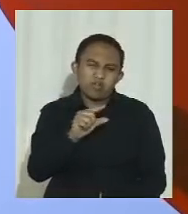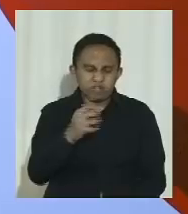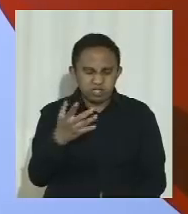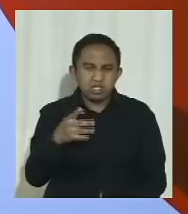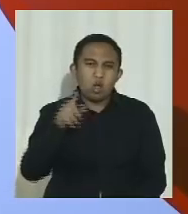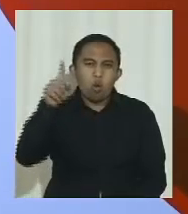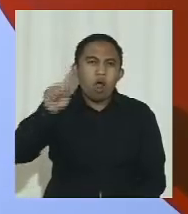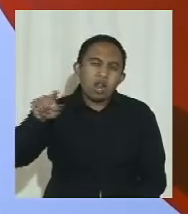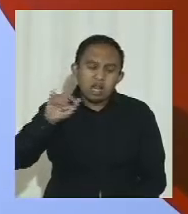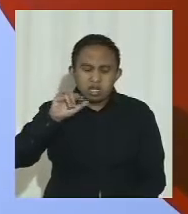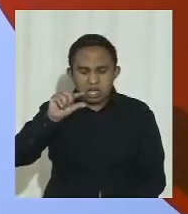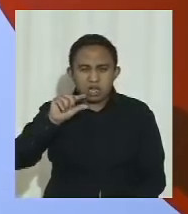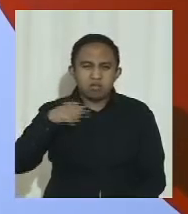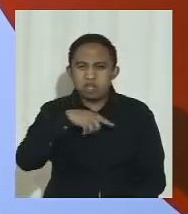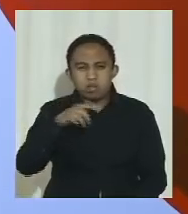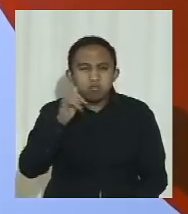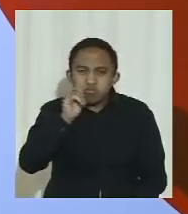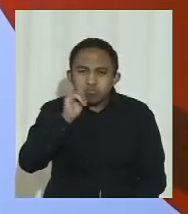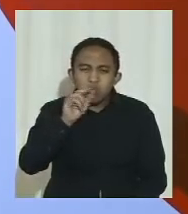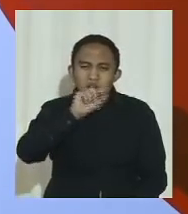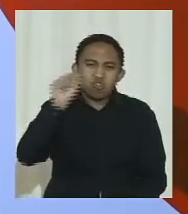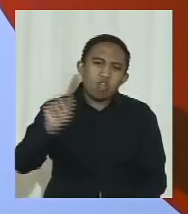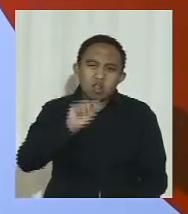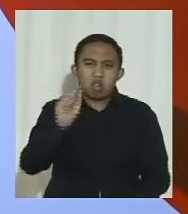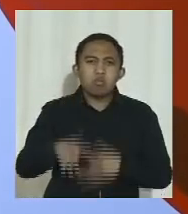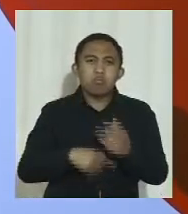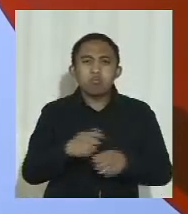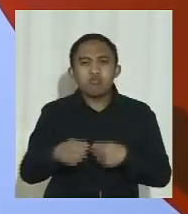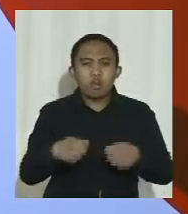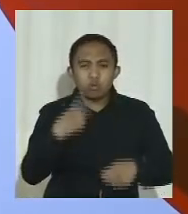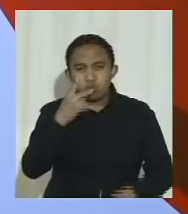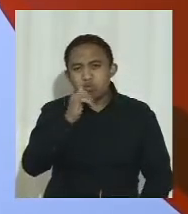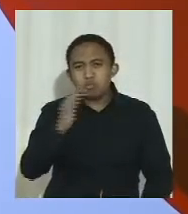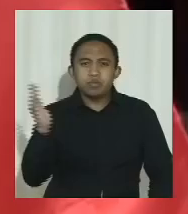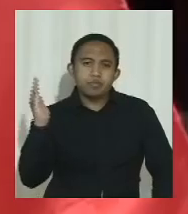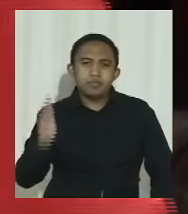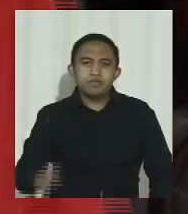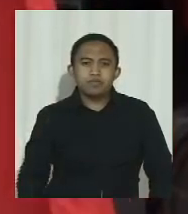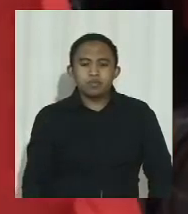manodidina sendra ny mpanao gazetinay Rivara Vaonarivo sy Rija Rakotson.